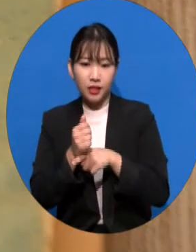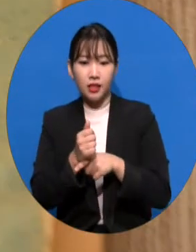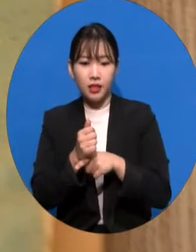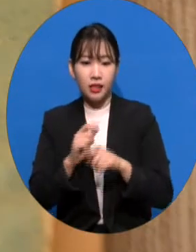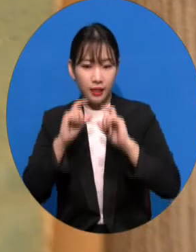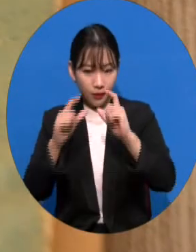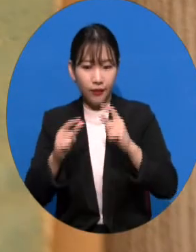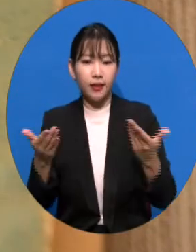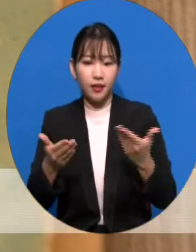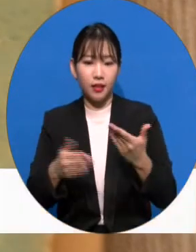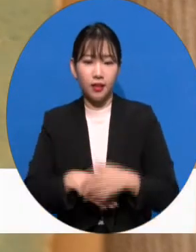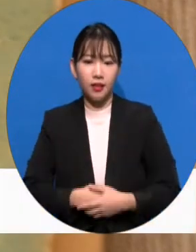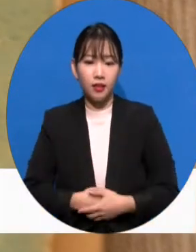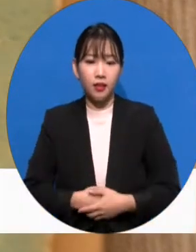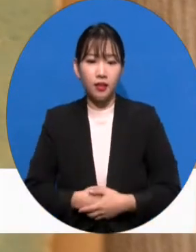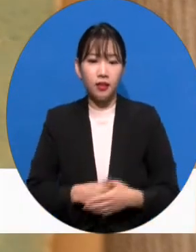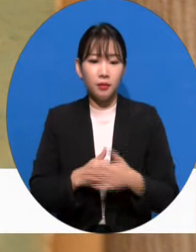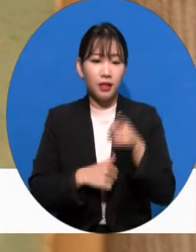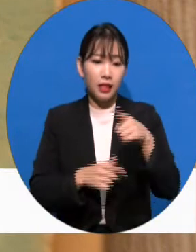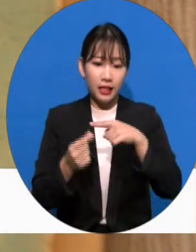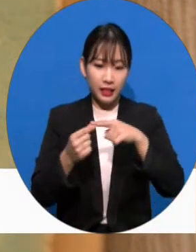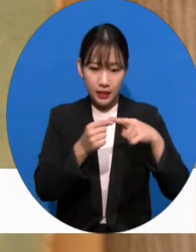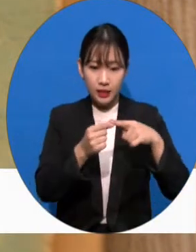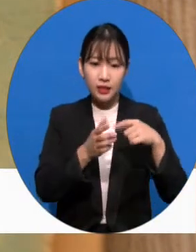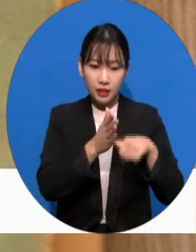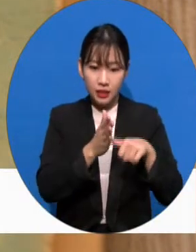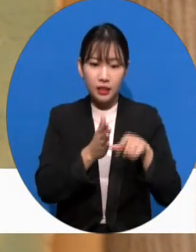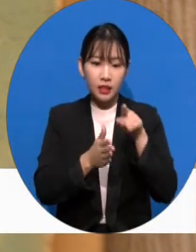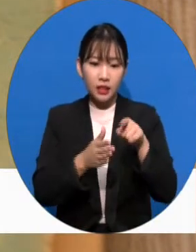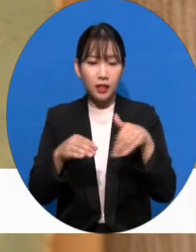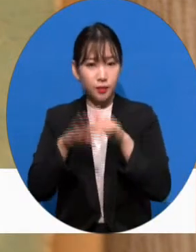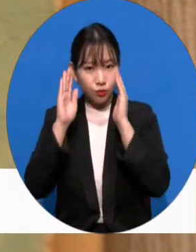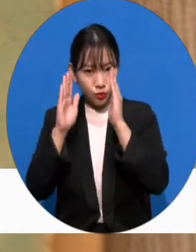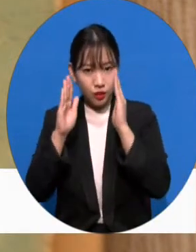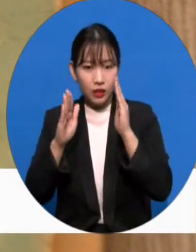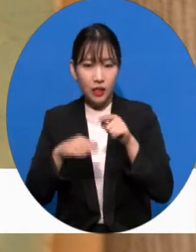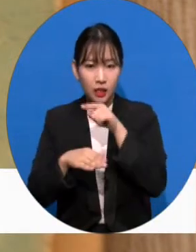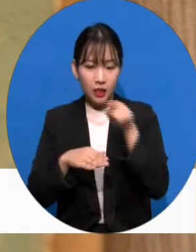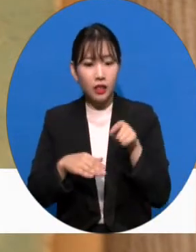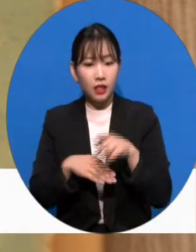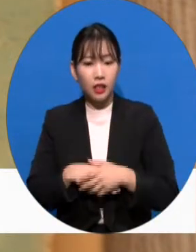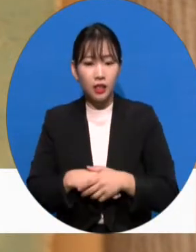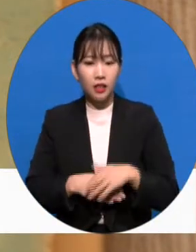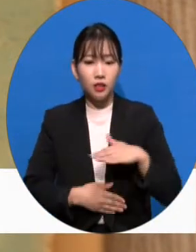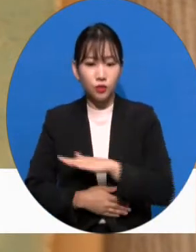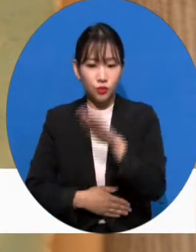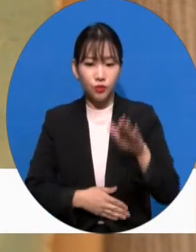만드는, 그래서 이 작품 또는 이 성향의 이